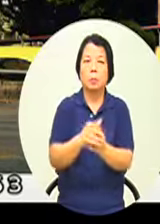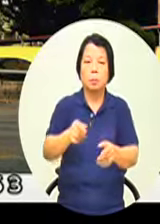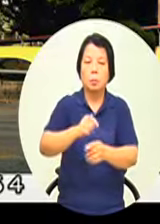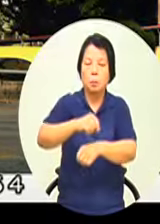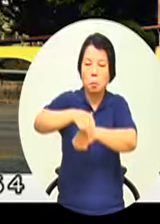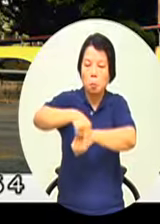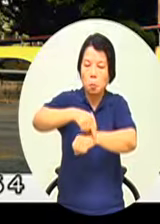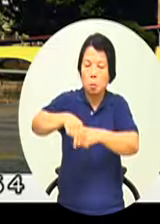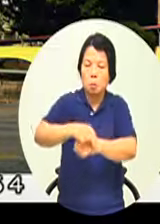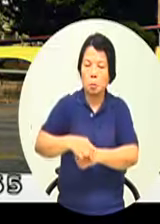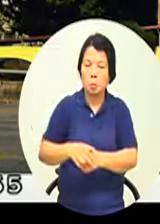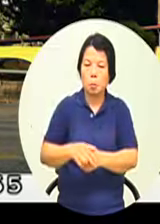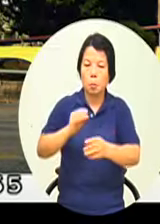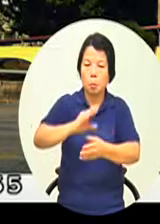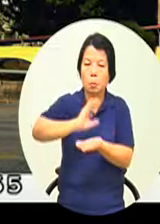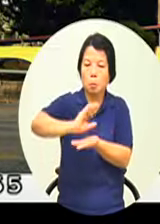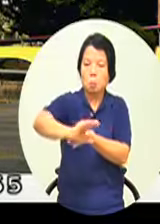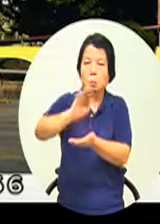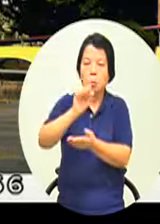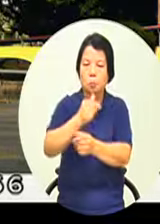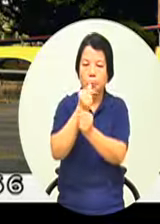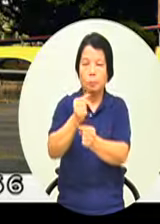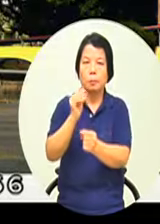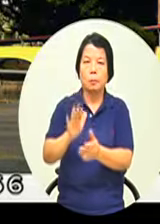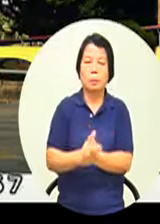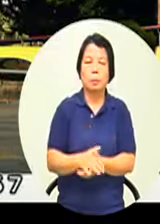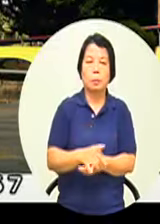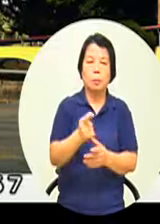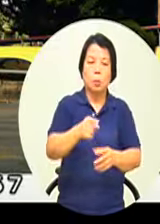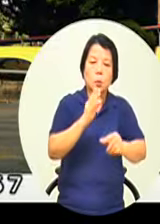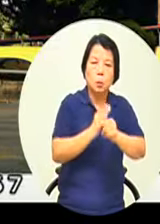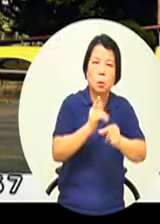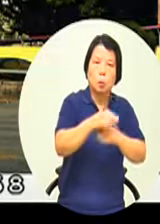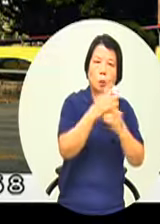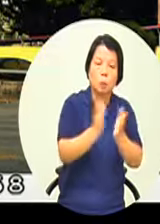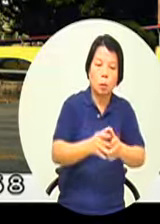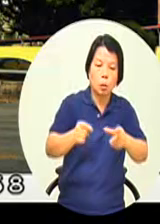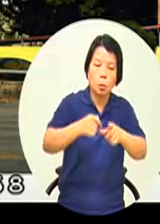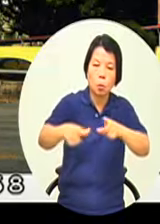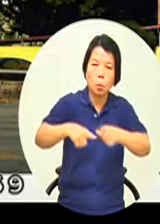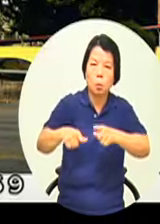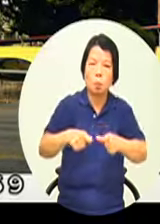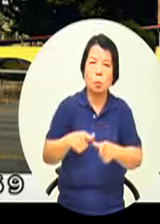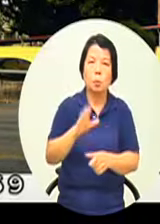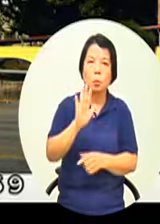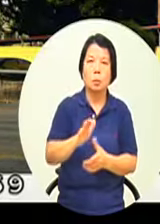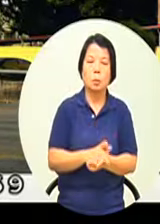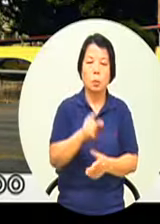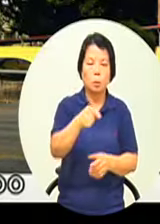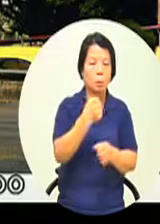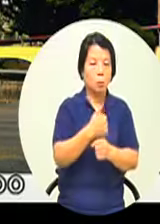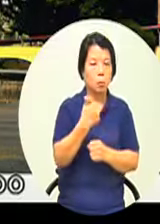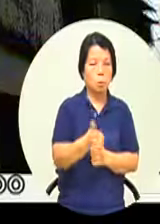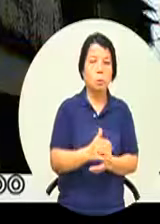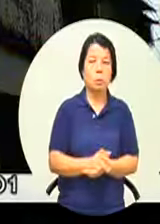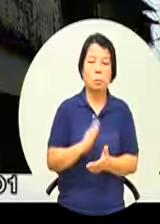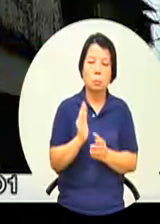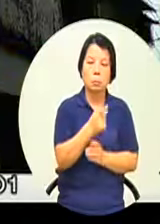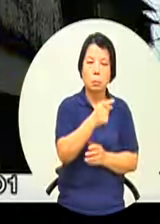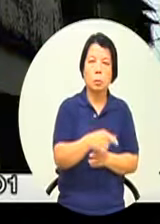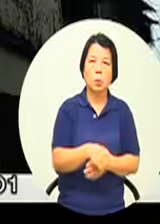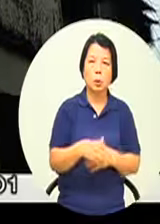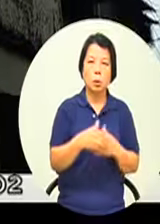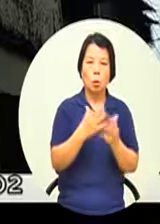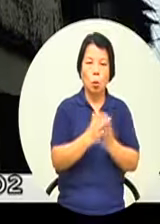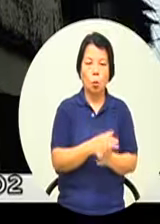两边停车场。所以这里规划的相当好啊，中间还有一小段是公园，中间是做公园，我觉得很好啊。但是我们并没贪